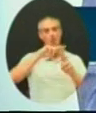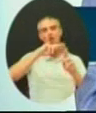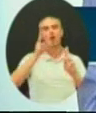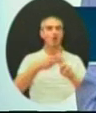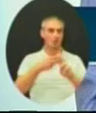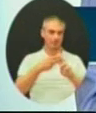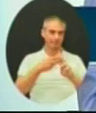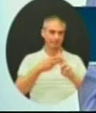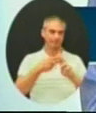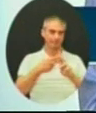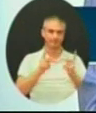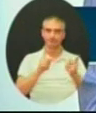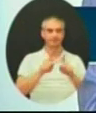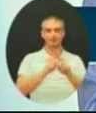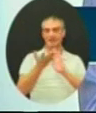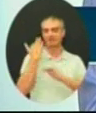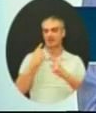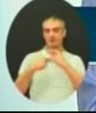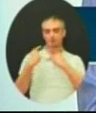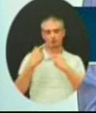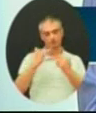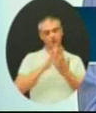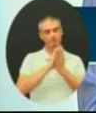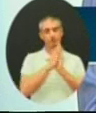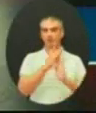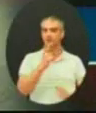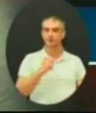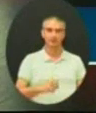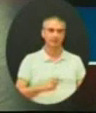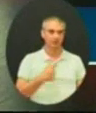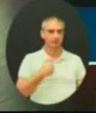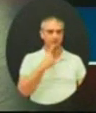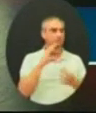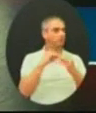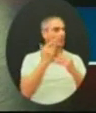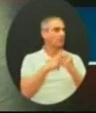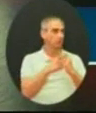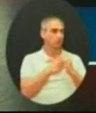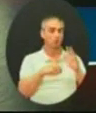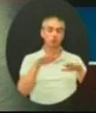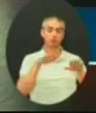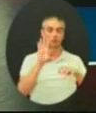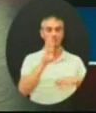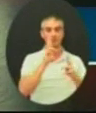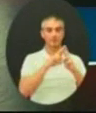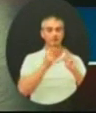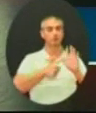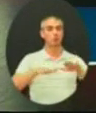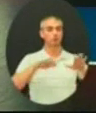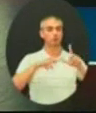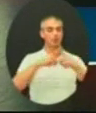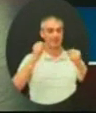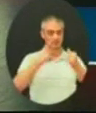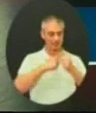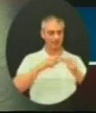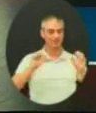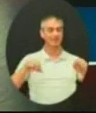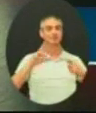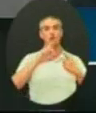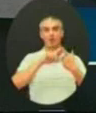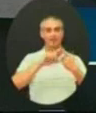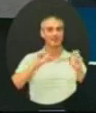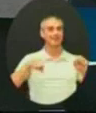הבינלאומית מלפני כמה שנים. כן, אני רק אמר, משפט אחרון. משפט אחרון, ראש הממשלה נפגש גם עם ראש ממשלת יפן, נשיא רואנדה, נשיא